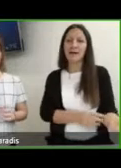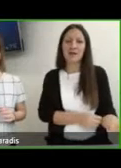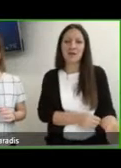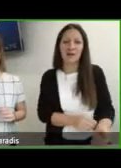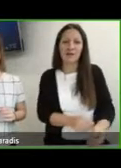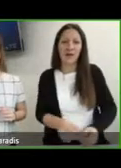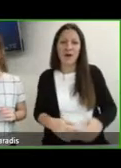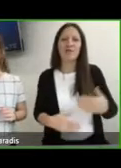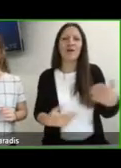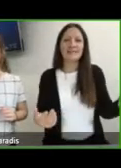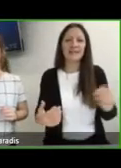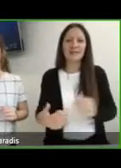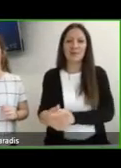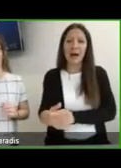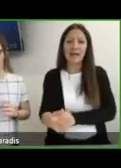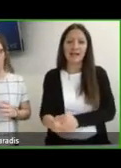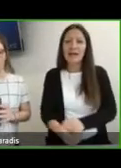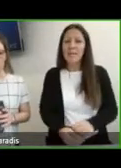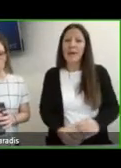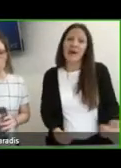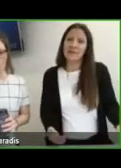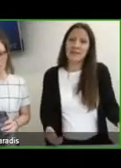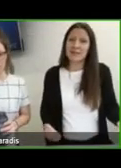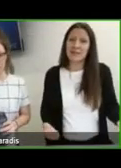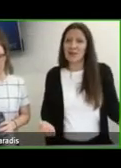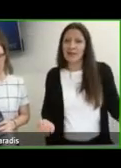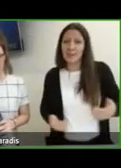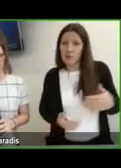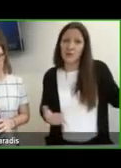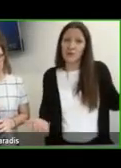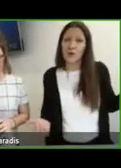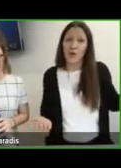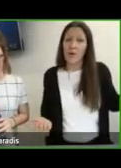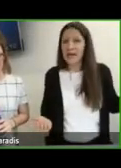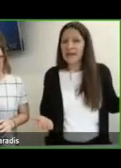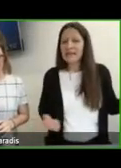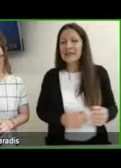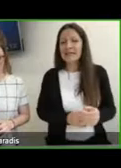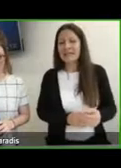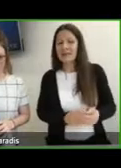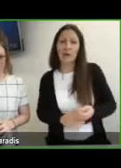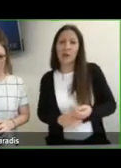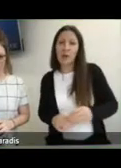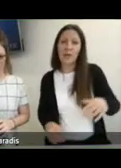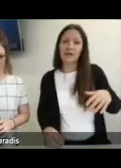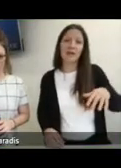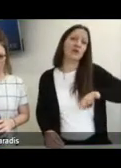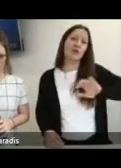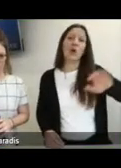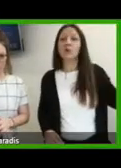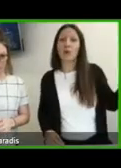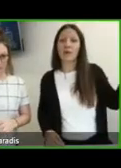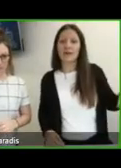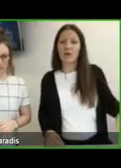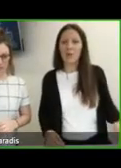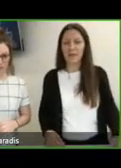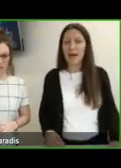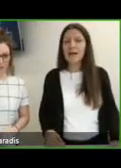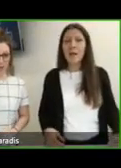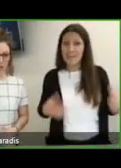après une marche sur l'environnement, voici l'état du parc. Mais en fait, ce n'était pas du tout le Mont-Royal. C'est un autre parc dans un autre